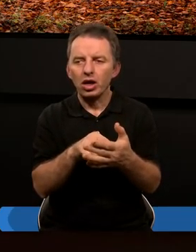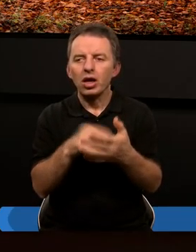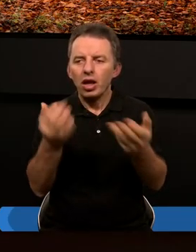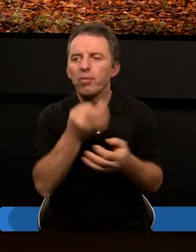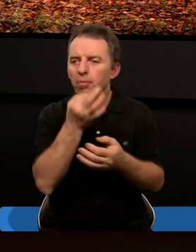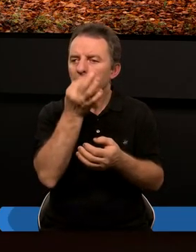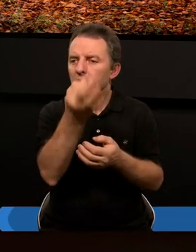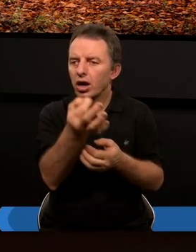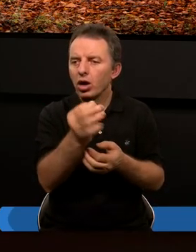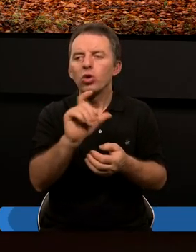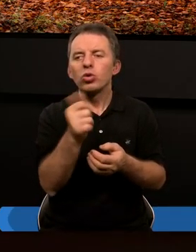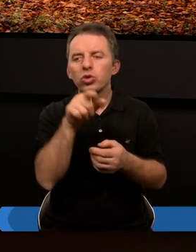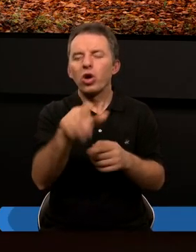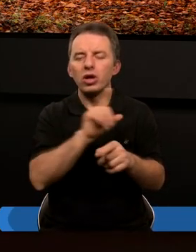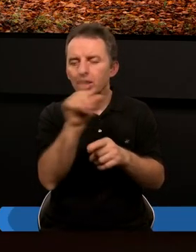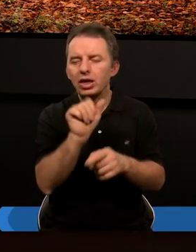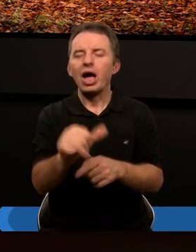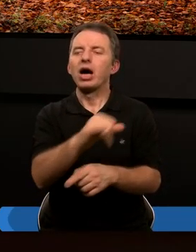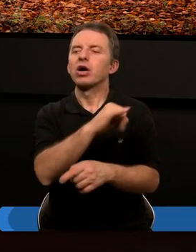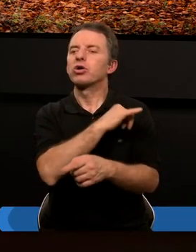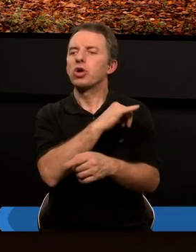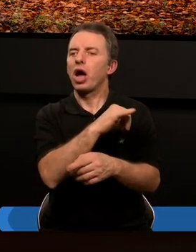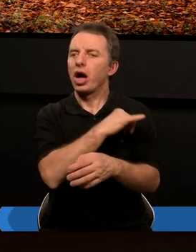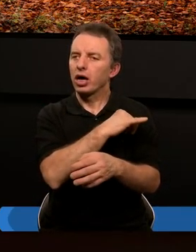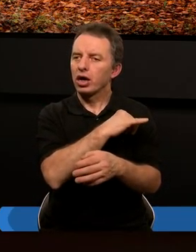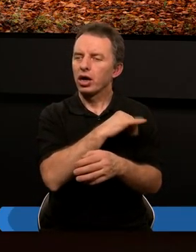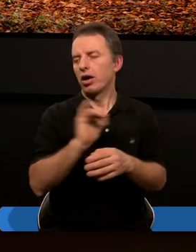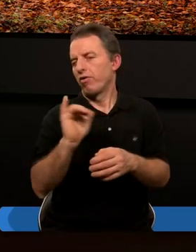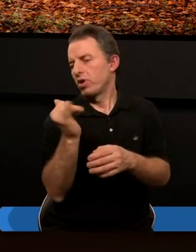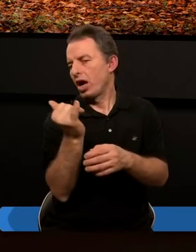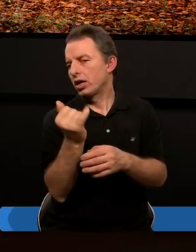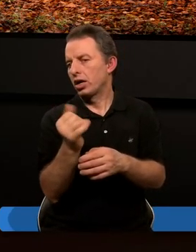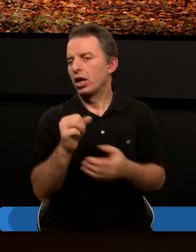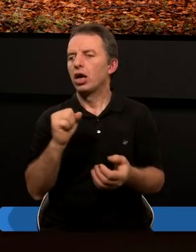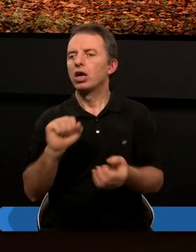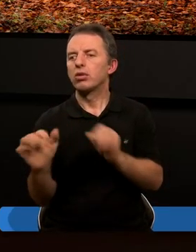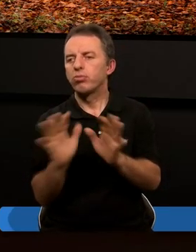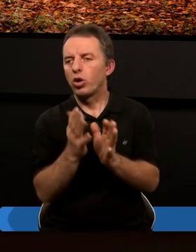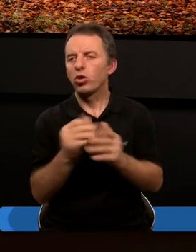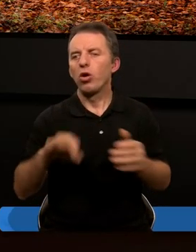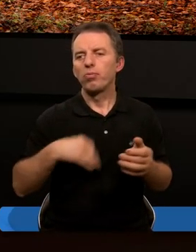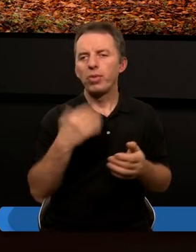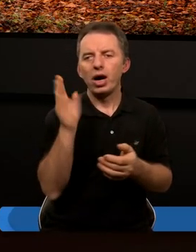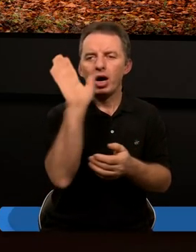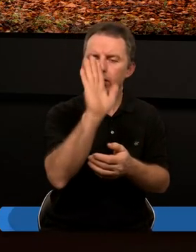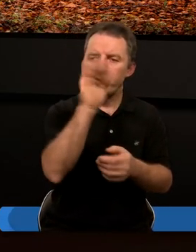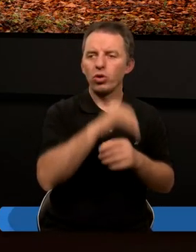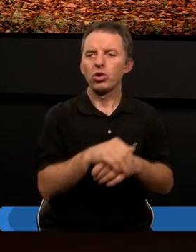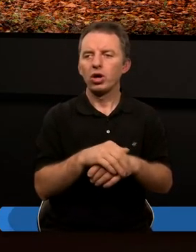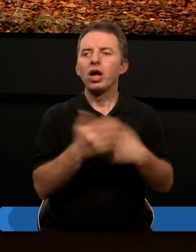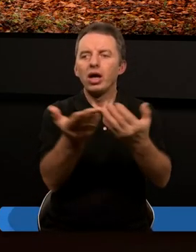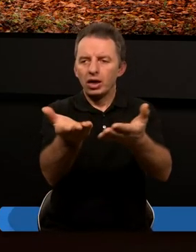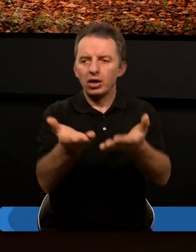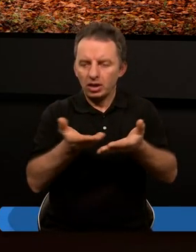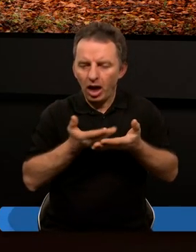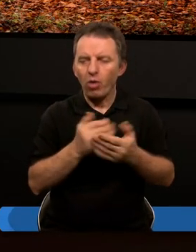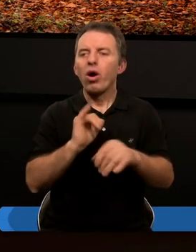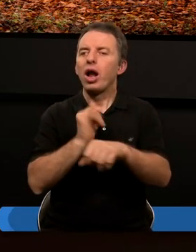pytanie, cóż to jest za rzecz. W jaki sposób Pan Bóg znalazł